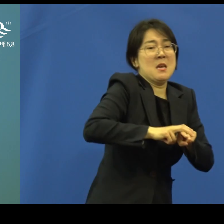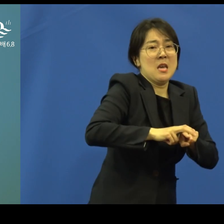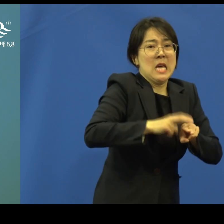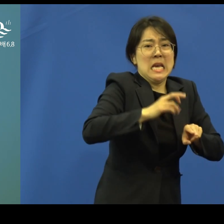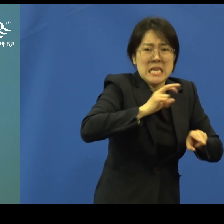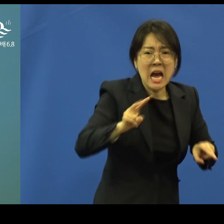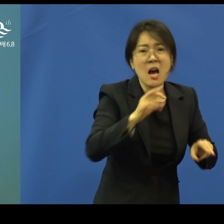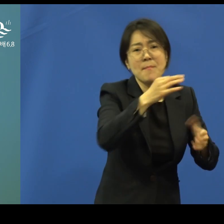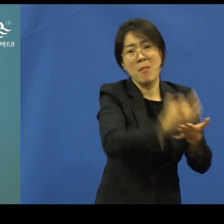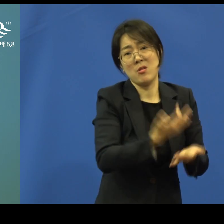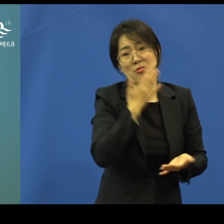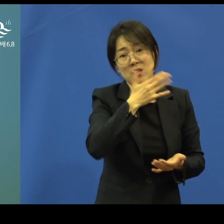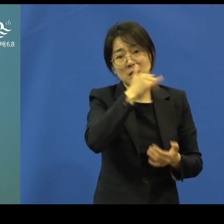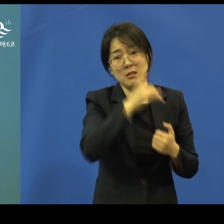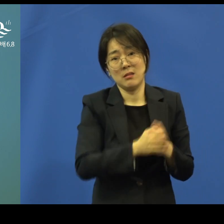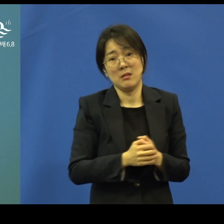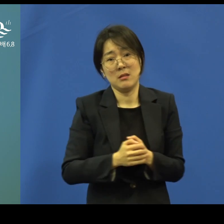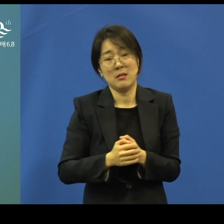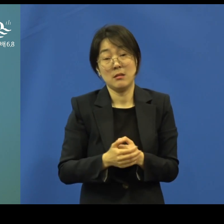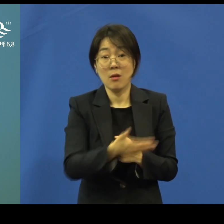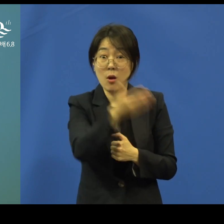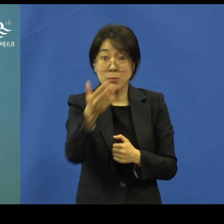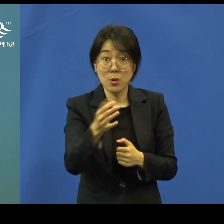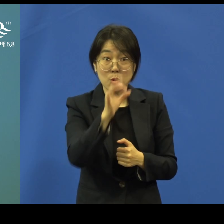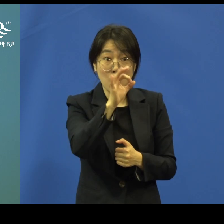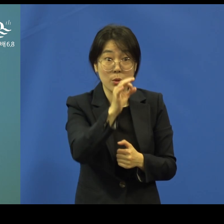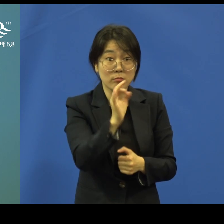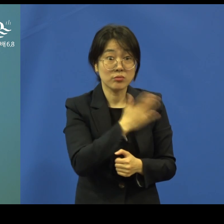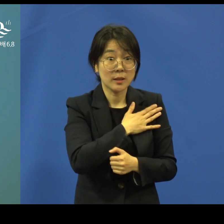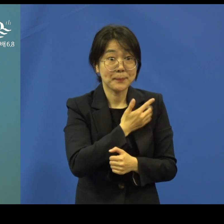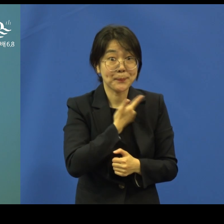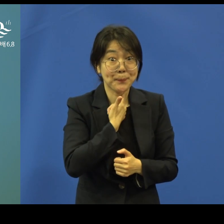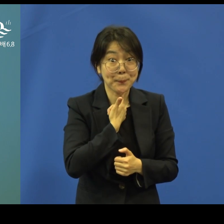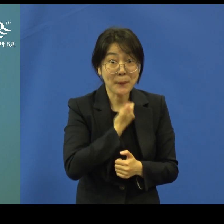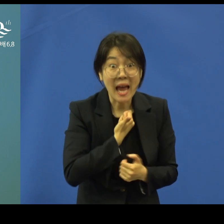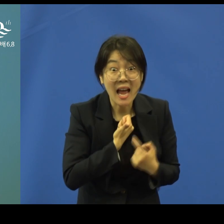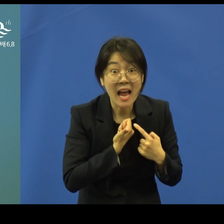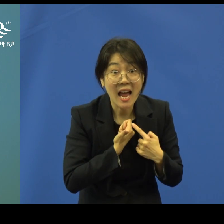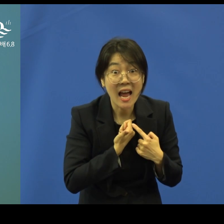여러분, 돈의 맛을 보고 돈이 우상이 되면 괴물이 됩니다.